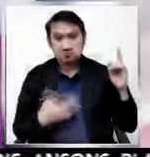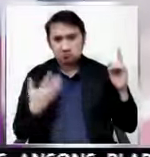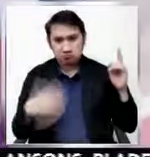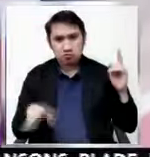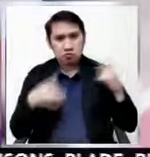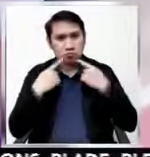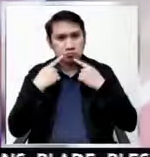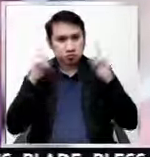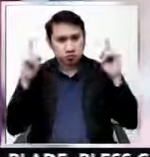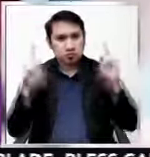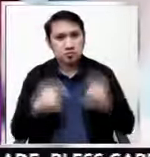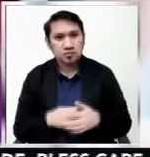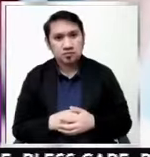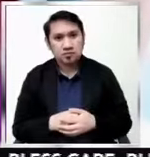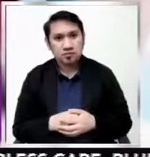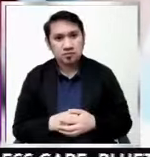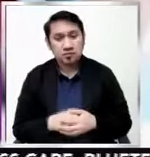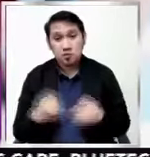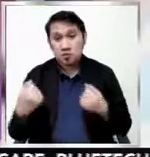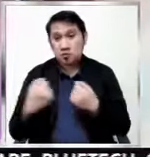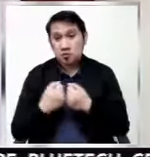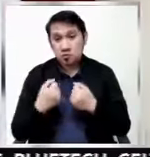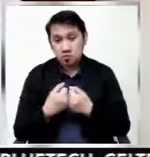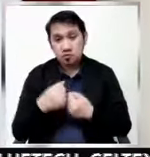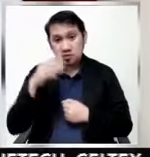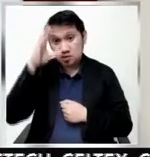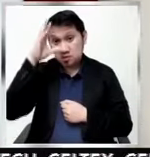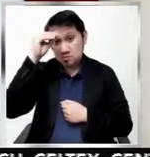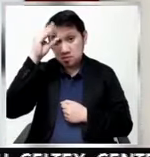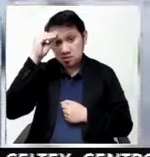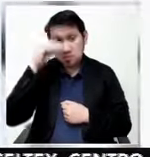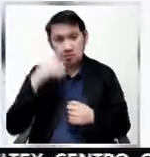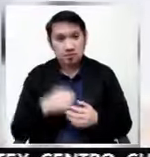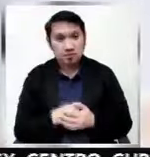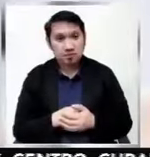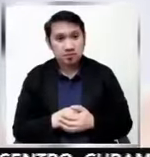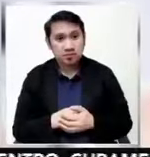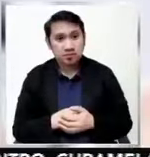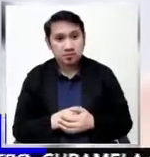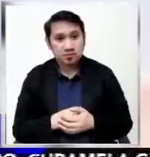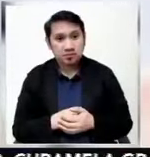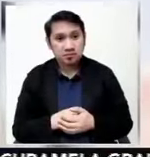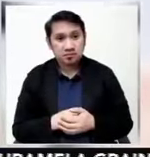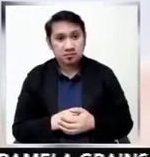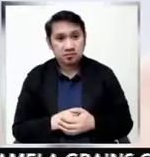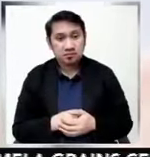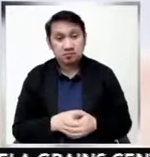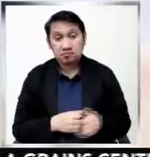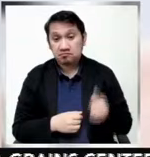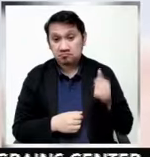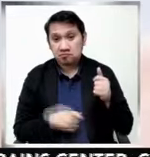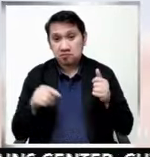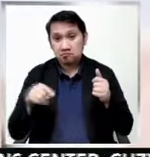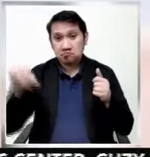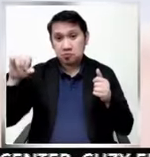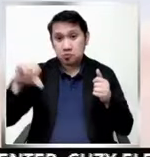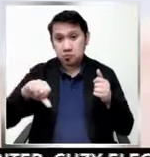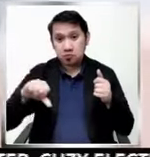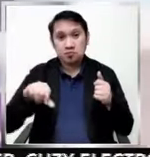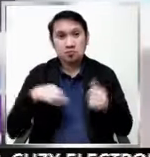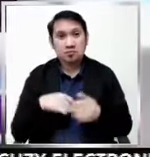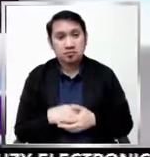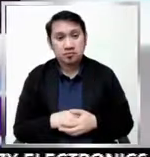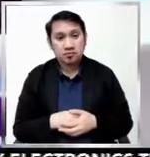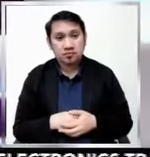ang semifinals ng boxing men's 80kg weight class sa 19th Asian Games. Panalo via knockout si Pinoy boxer Eumir